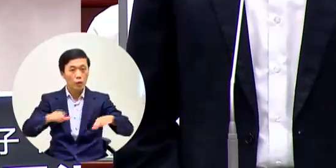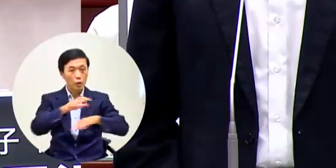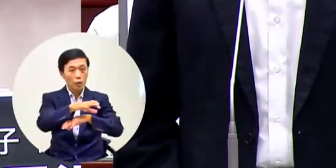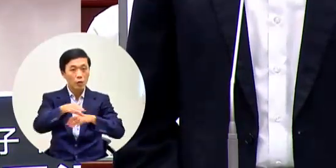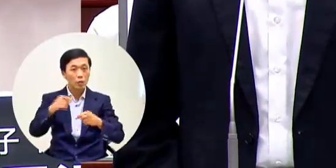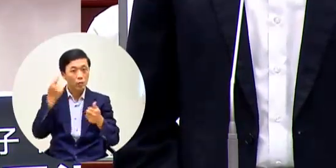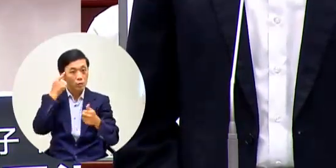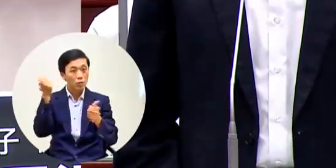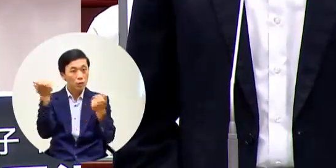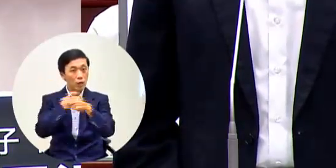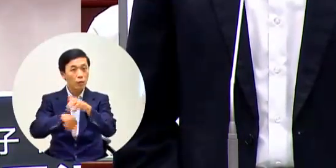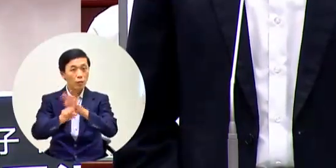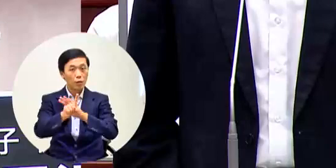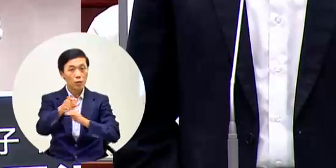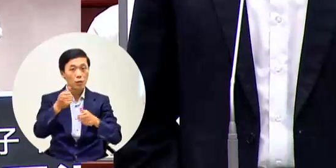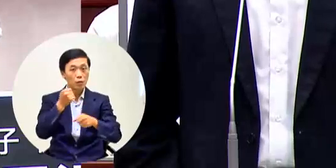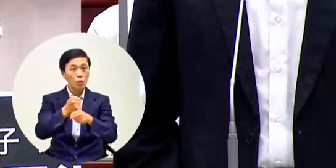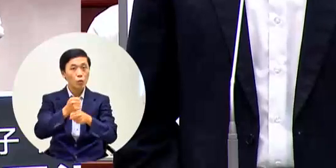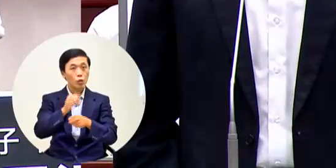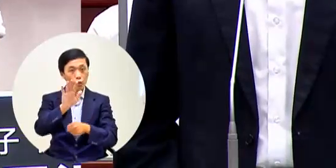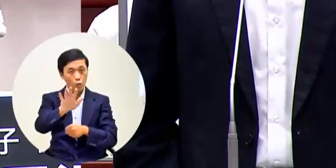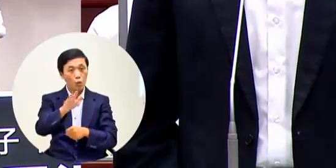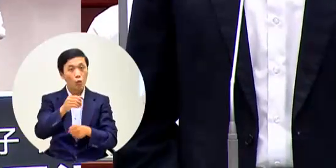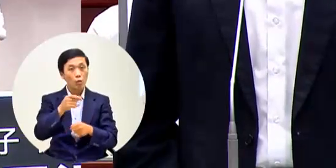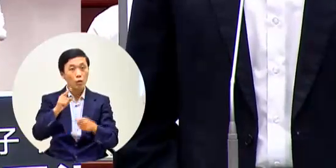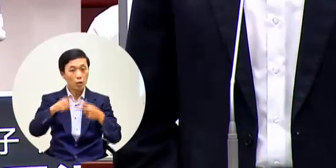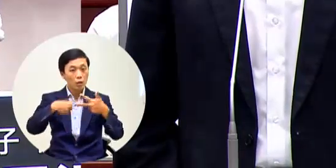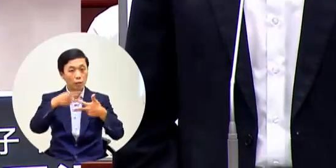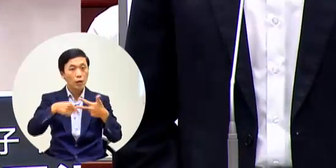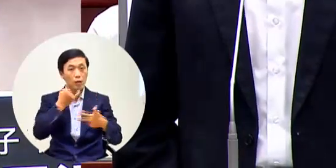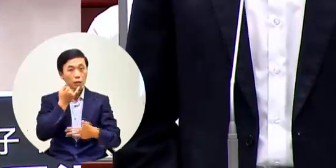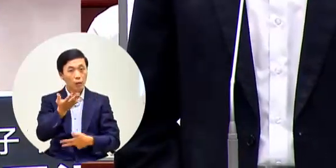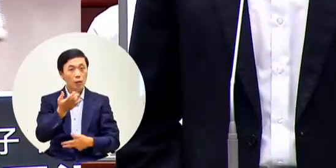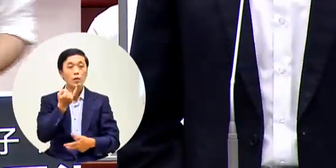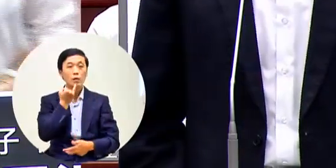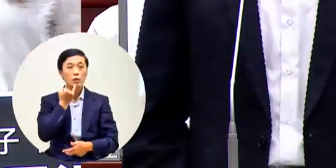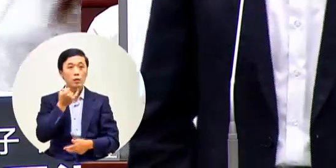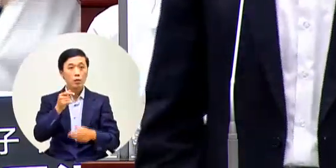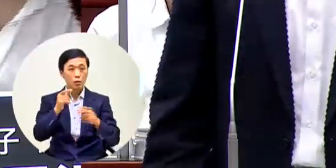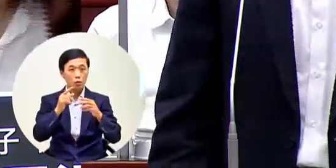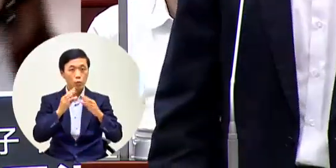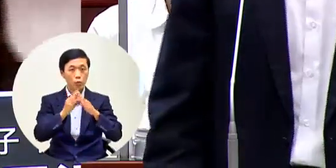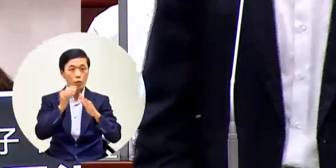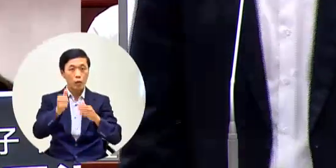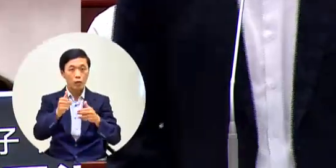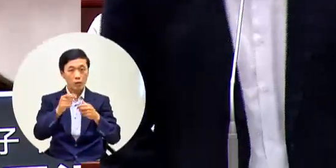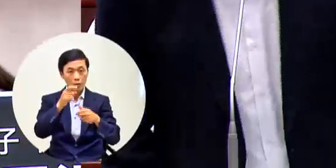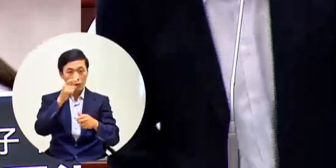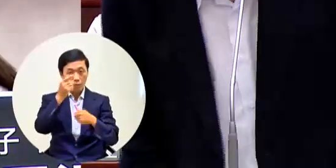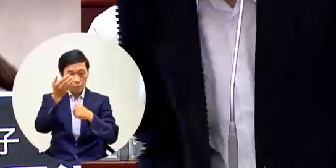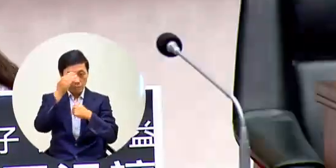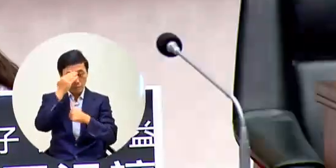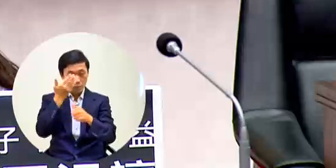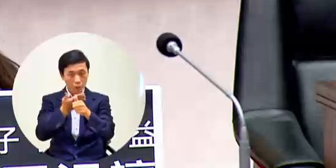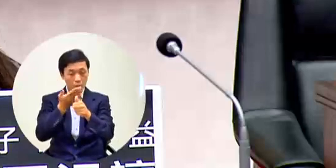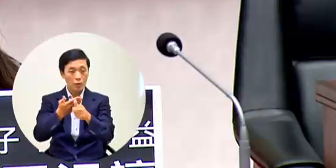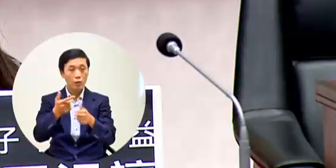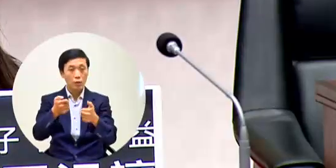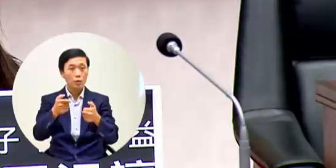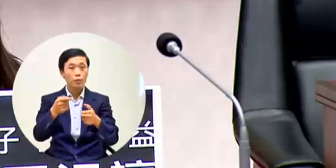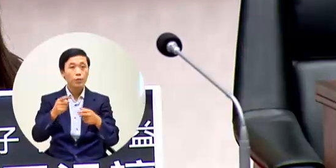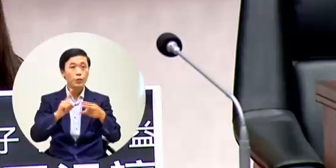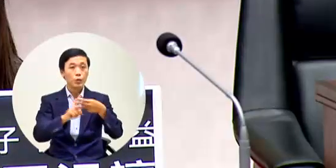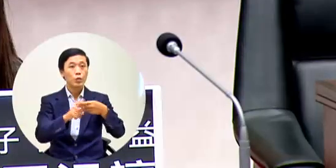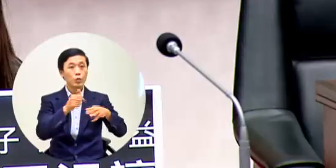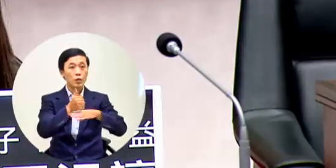你已经有准备了，一个礼拜行吗？ 可以。 好，拜托局长，谢谢。 谢谢。 主席哦，那